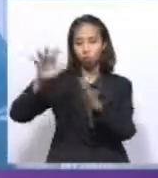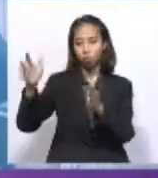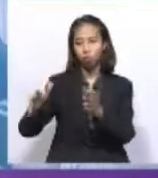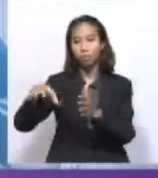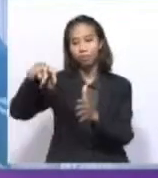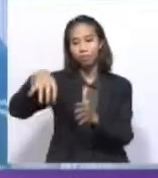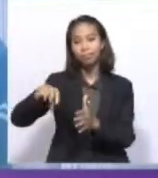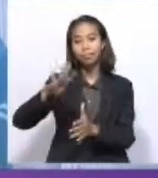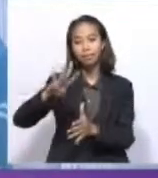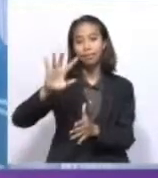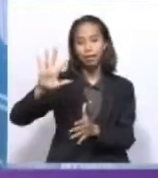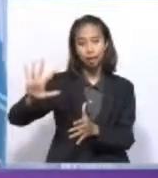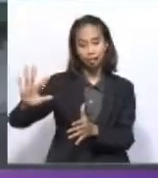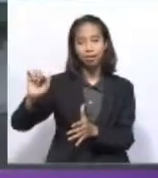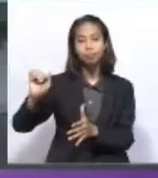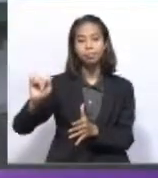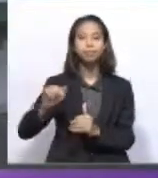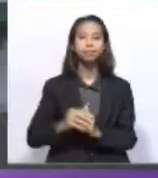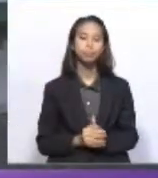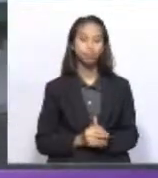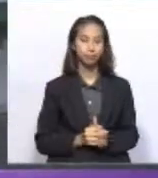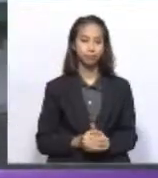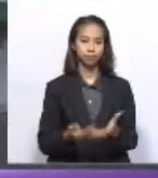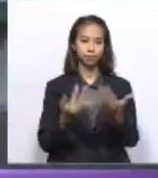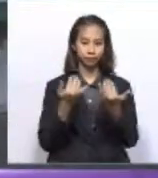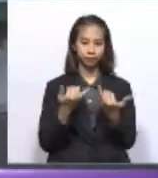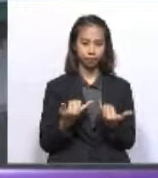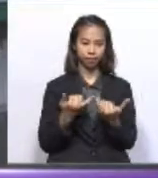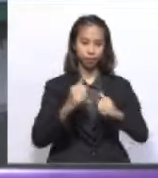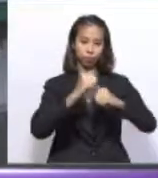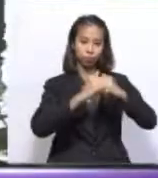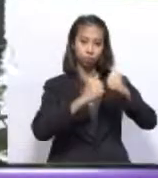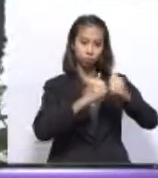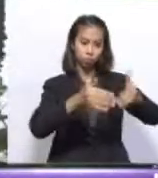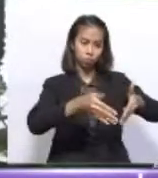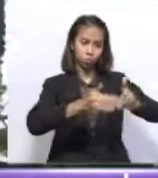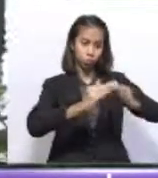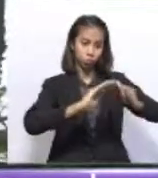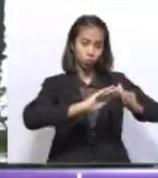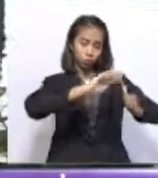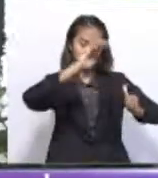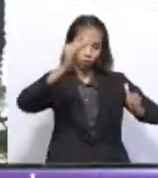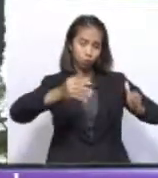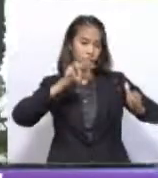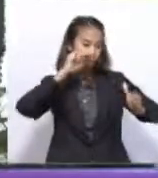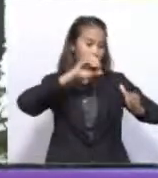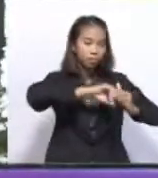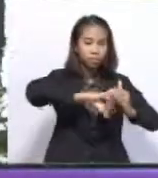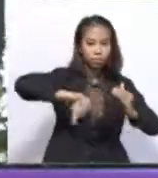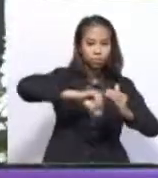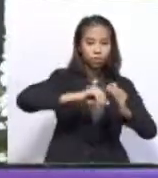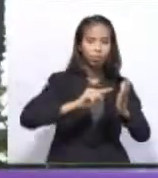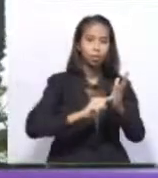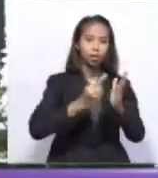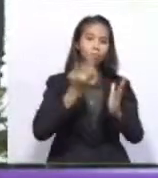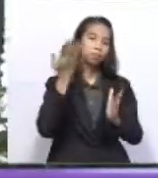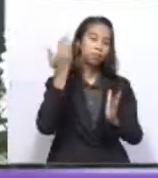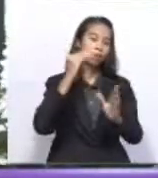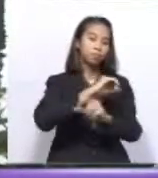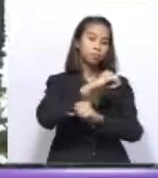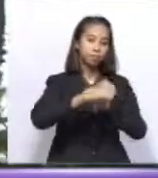การ โครงการก่อสร้างอุโมงค์ระบายน้ำใต้คลองบางซื่อเริ่มดำเนินการแล้วตั้งแต่วันที่13กันยาย